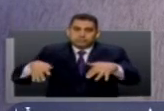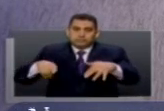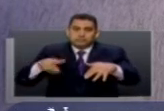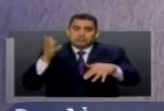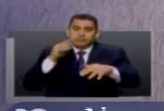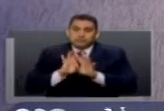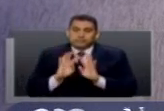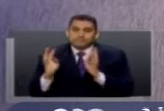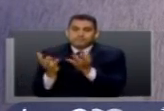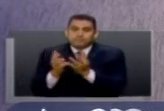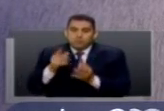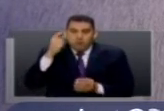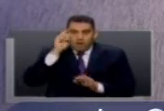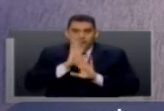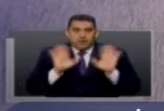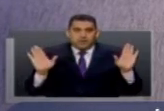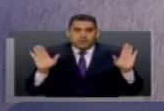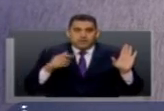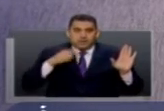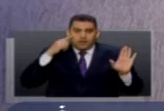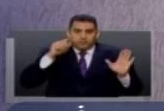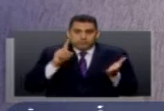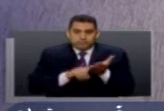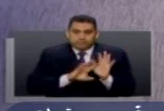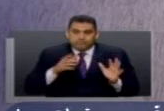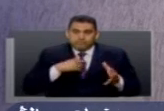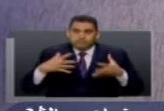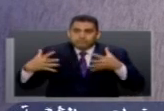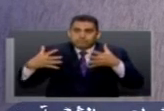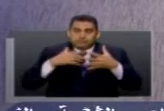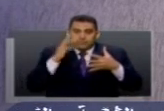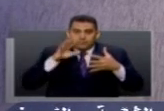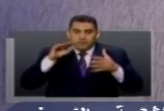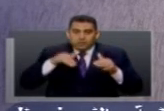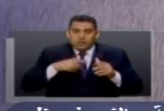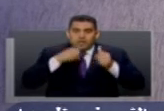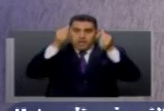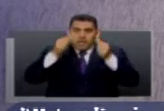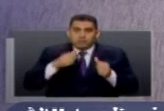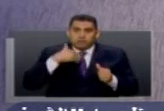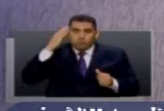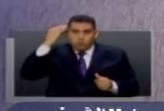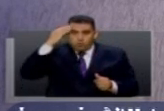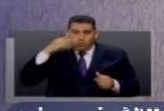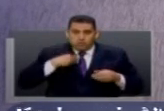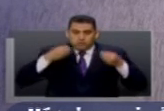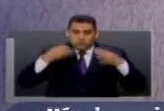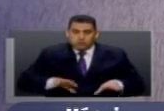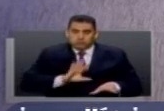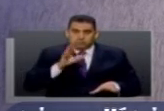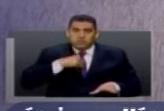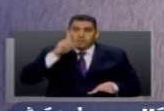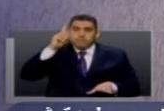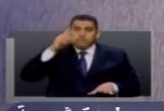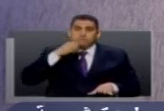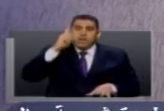وايقن انهم لا مخرج لهم انهم اوقع في ايديهم اعلنوا ان لن نستسلم ولن ننزل الا على حكم سعد